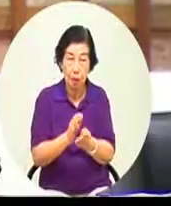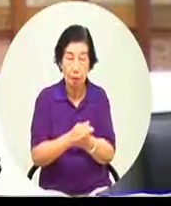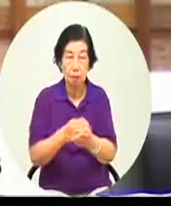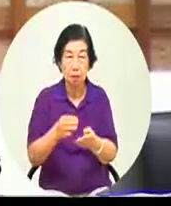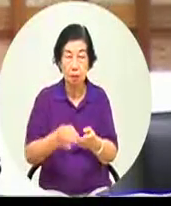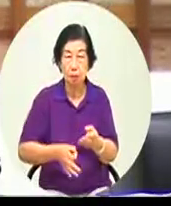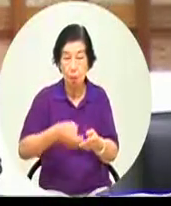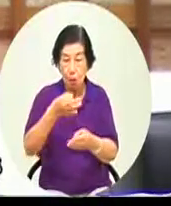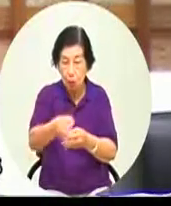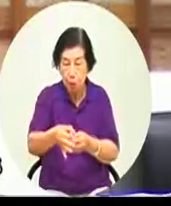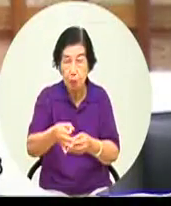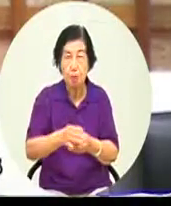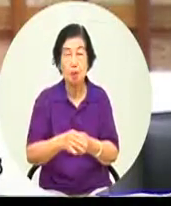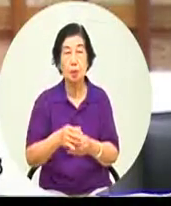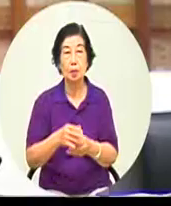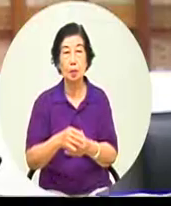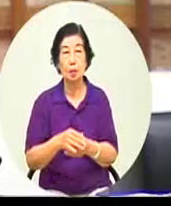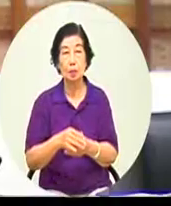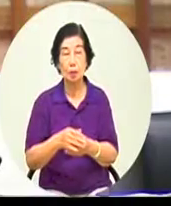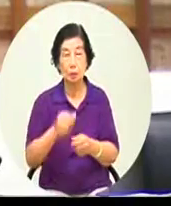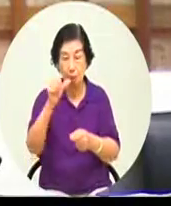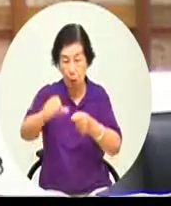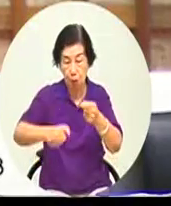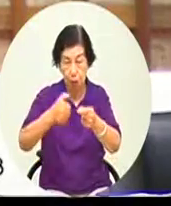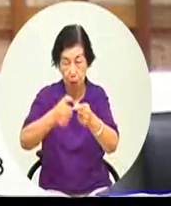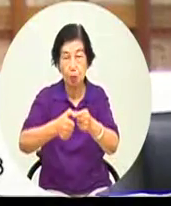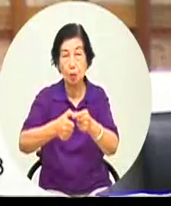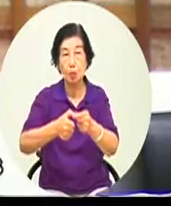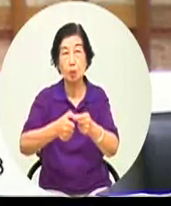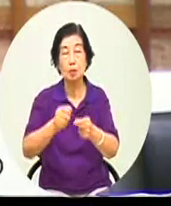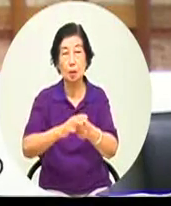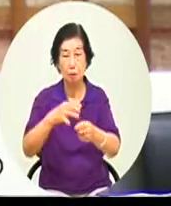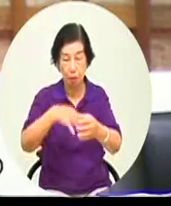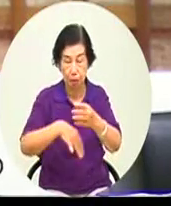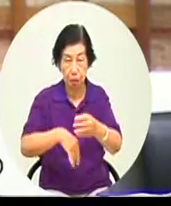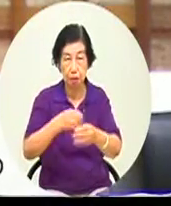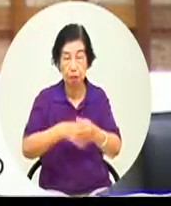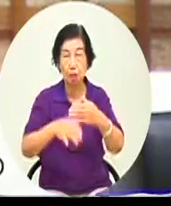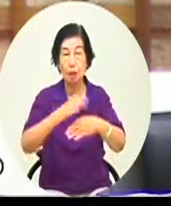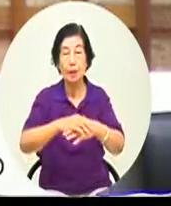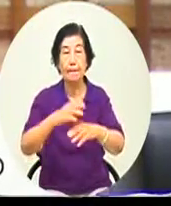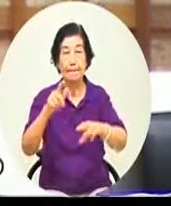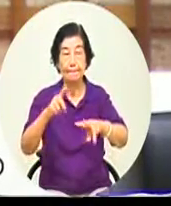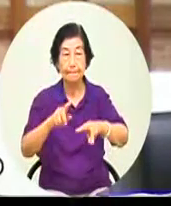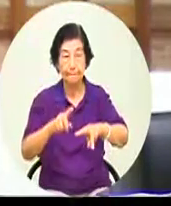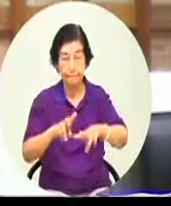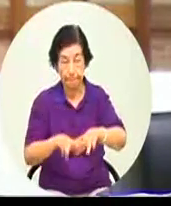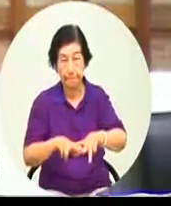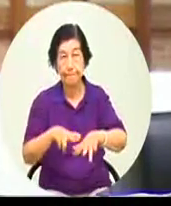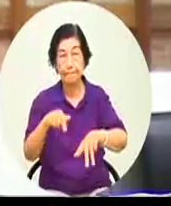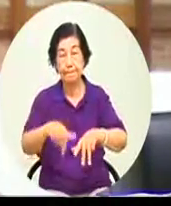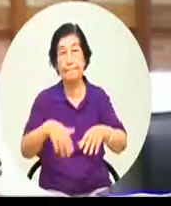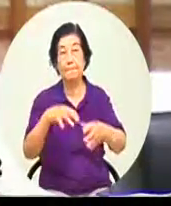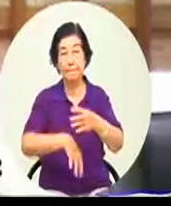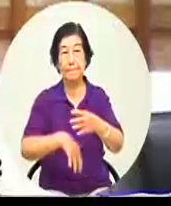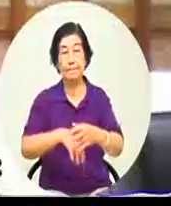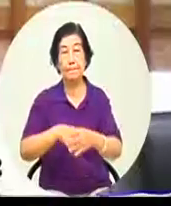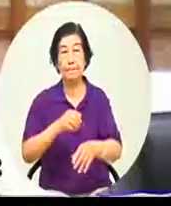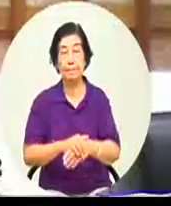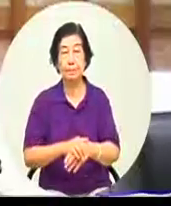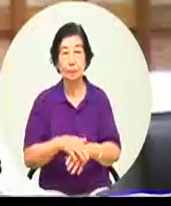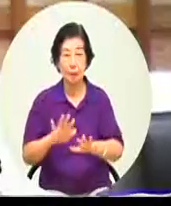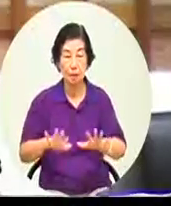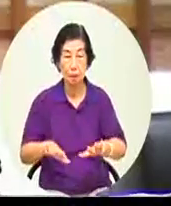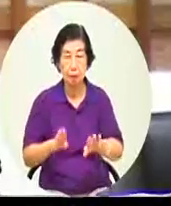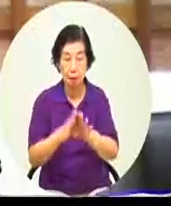这个来挹注到我们的整个成本上面嘛，是不是？那这个部分到现在你们执行到现